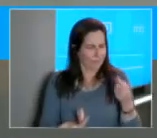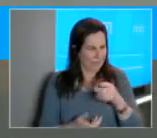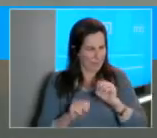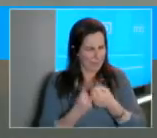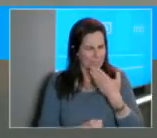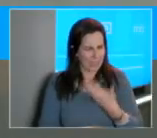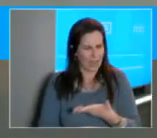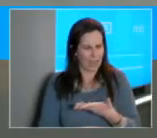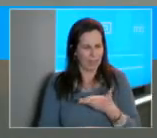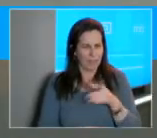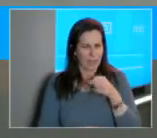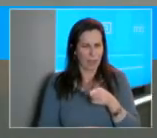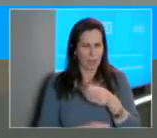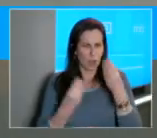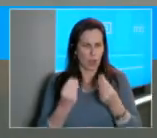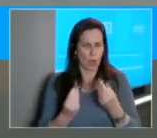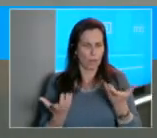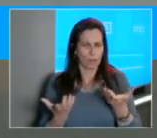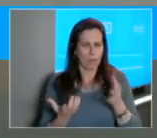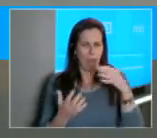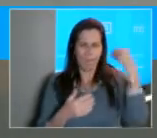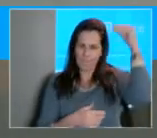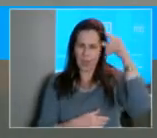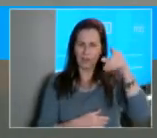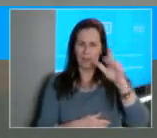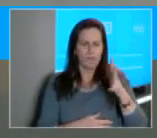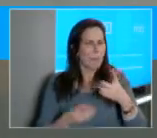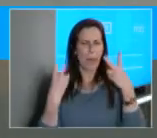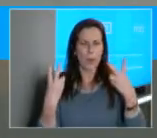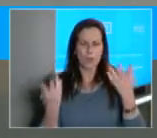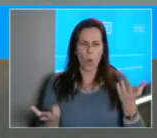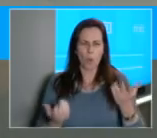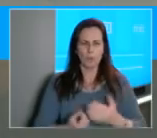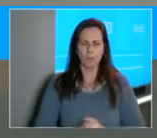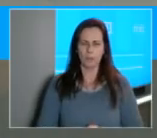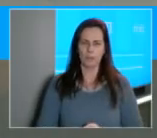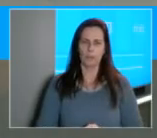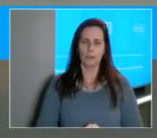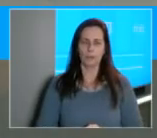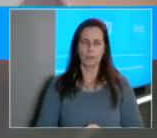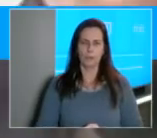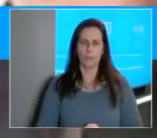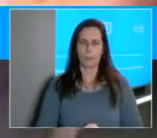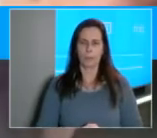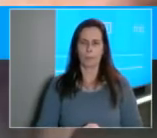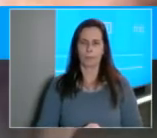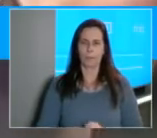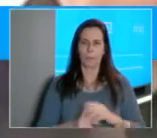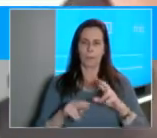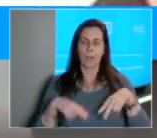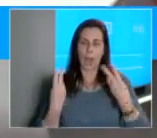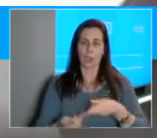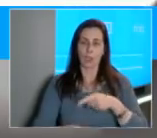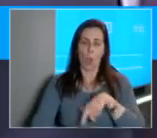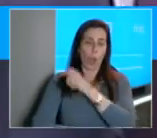מזיק לנו וכמה זה משרת את הנרטיב הפלסטיני, ומה המשמעות של זה בכלל? טוב, קודם כל חזרה למועצת